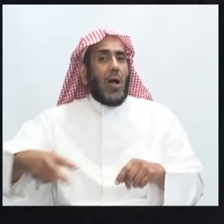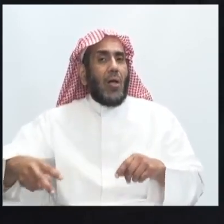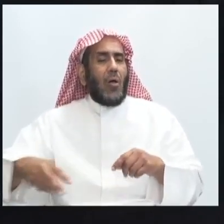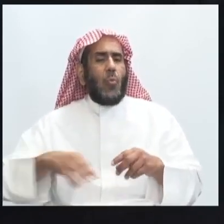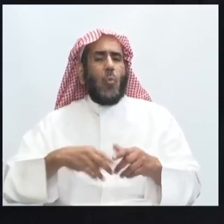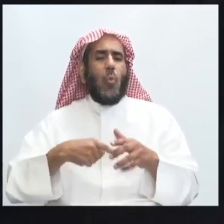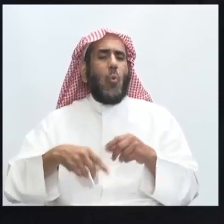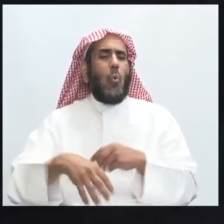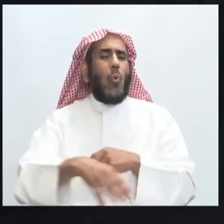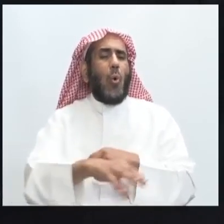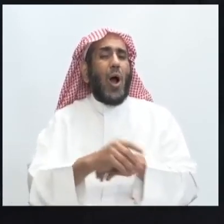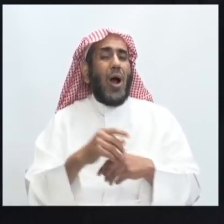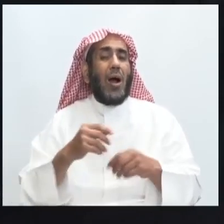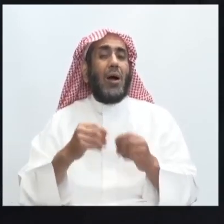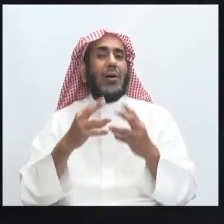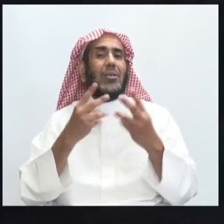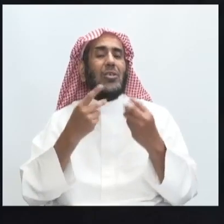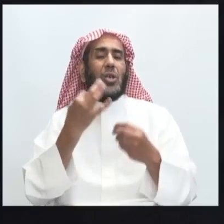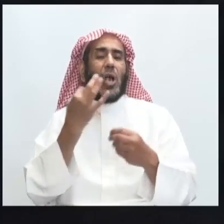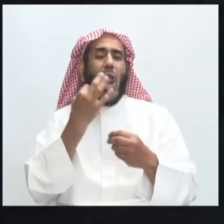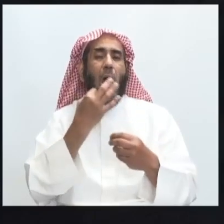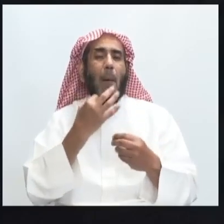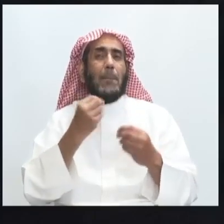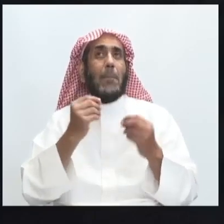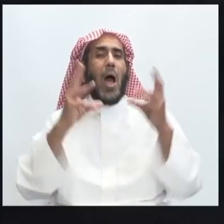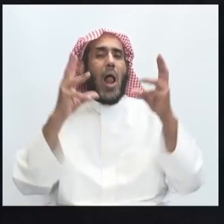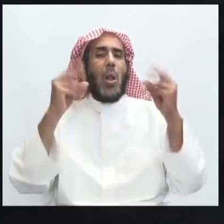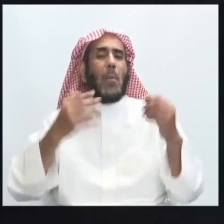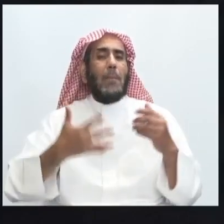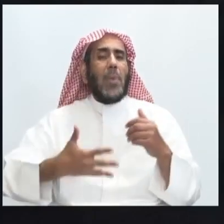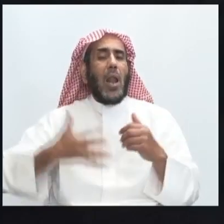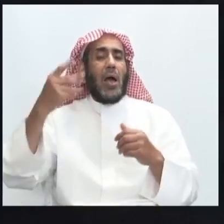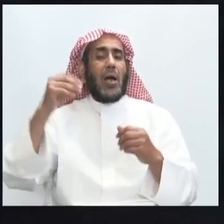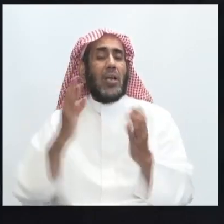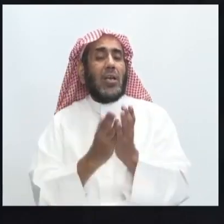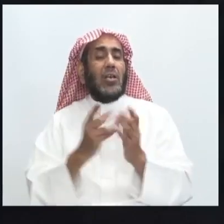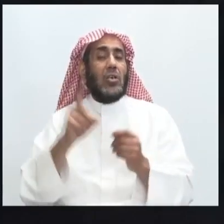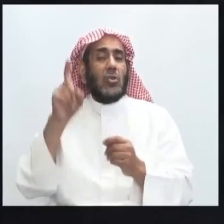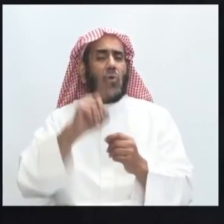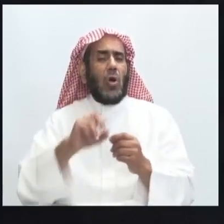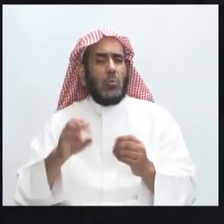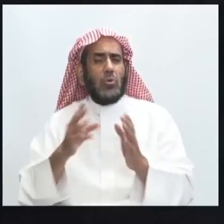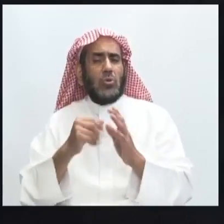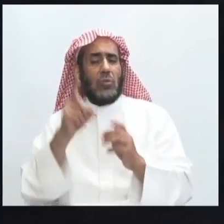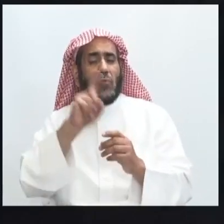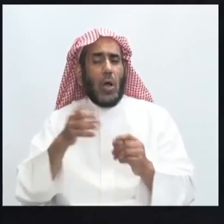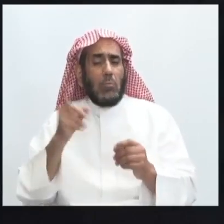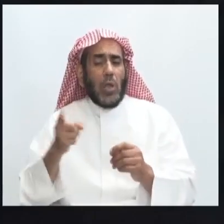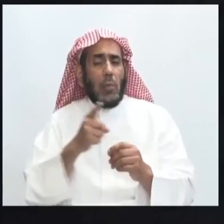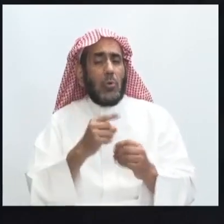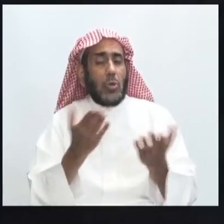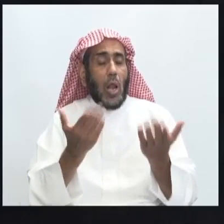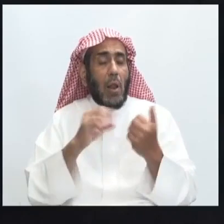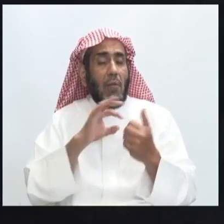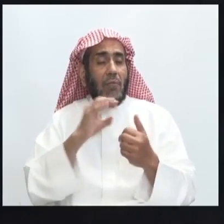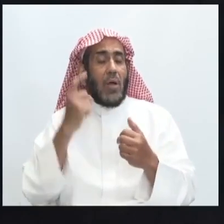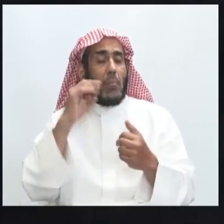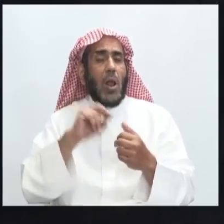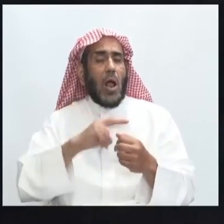الاغراض البلاغيه للاستفهام يعني الاستفهام في الاصل هو انشاء وانشاء طلبي وياتي لطلب الفهم